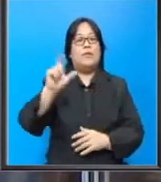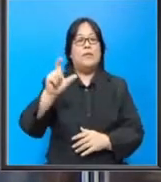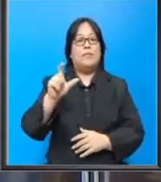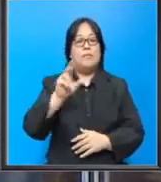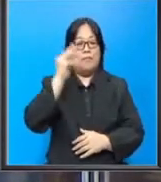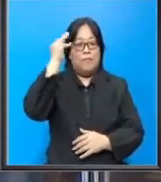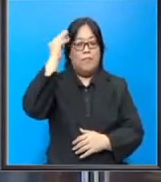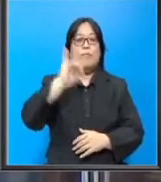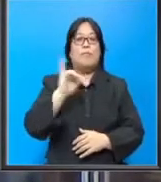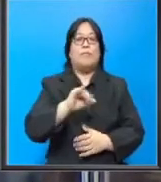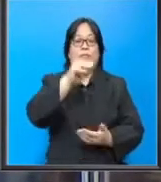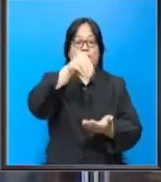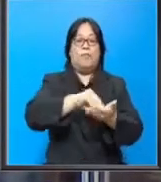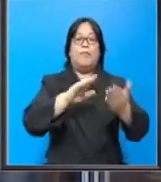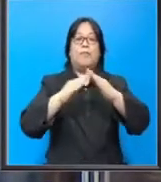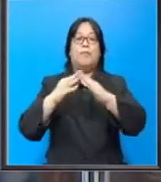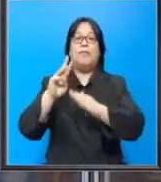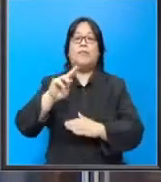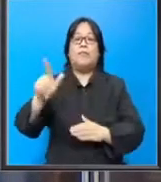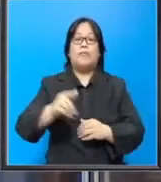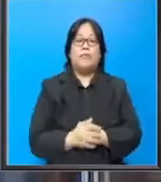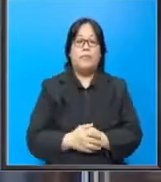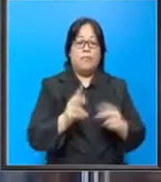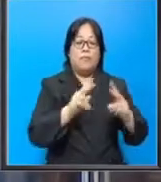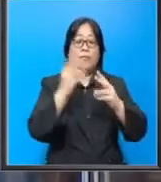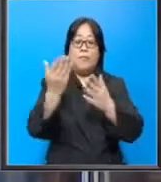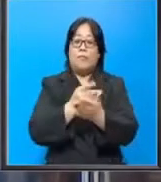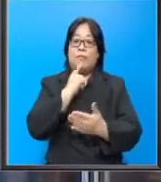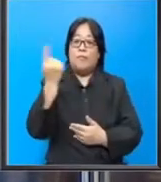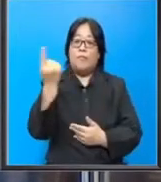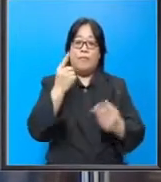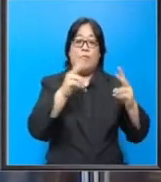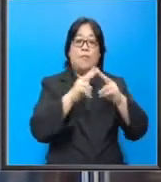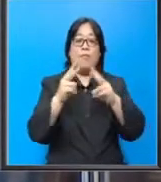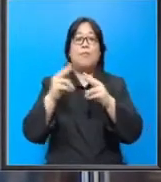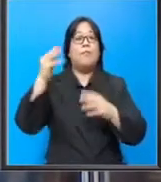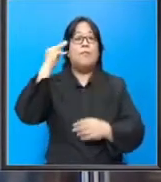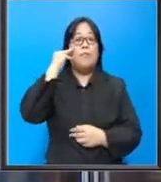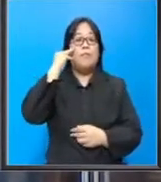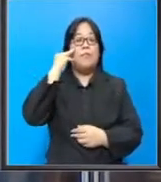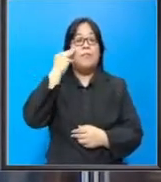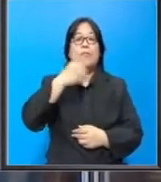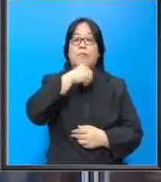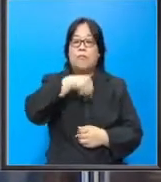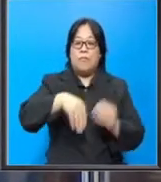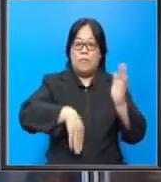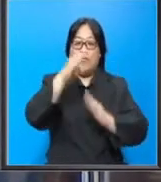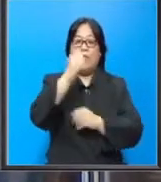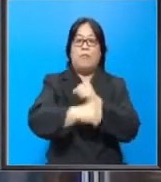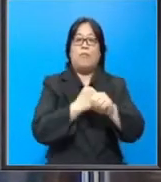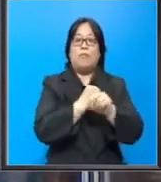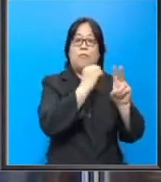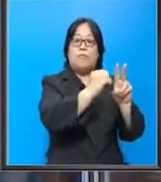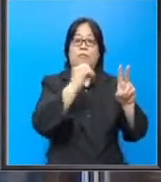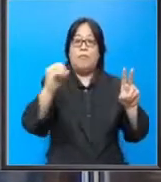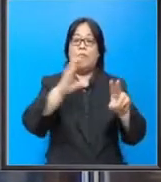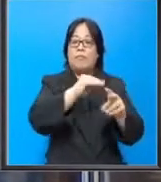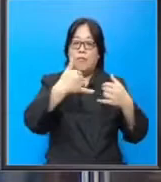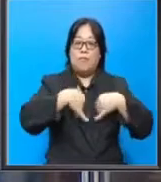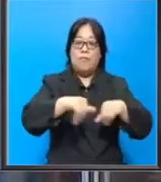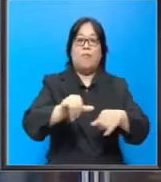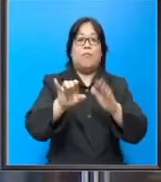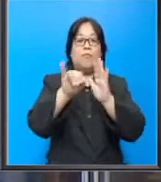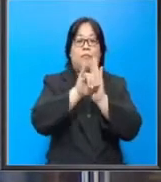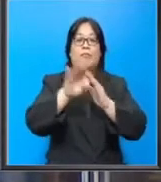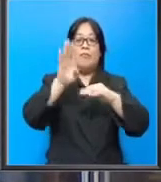tengah-tengah membangun naik pesawat dibuka atau Kampung Baru merupakan satu-satunya kawasan perkampungan Melayu yang berusia lebih 100 tahun dan masih mengkal